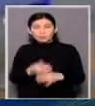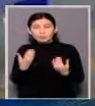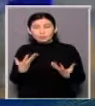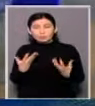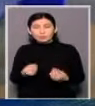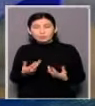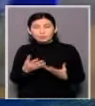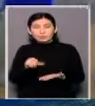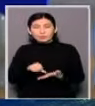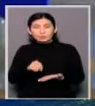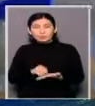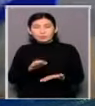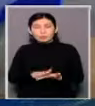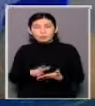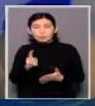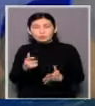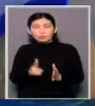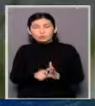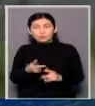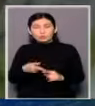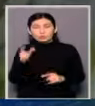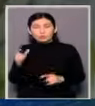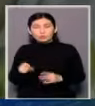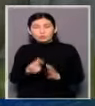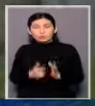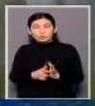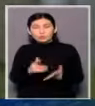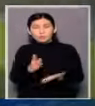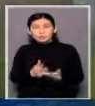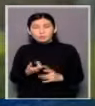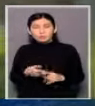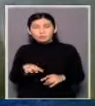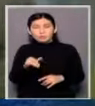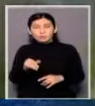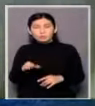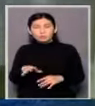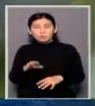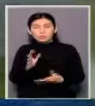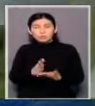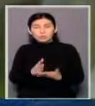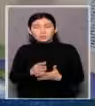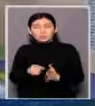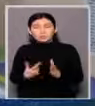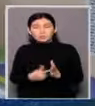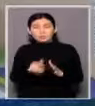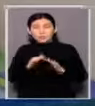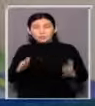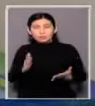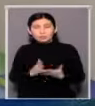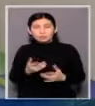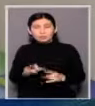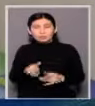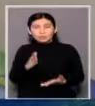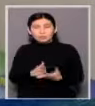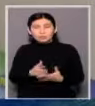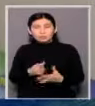сегодняшний день в центре зарегистрировано 106 детей, из них 17 с расстройством аутического спектра и 17 детей, которые